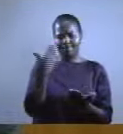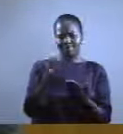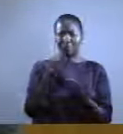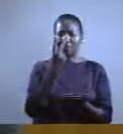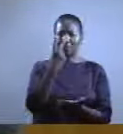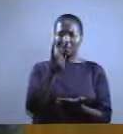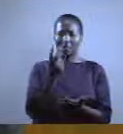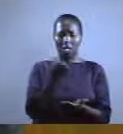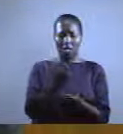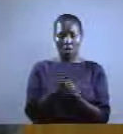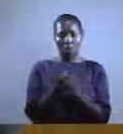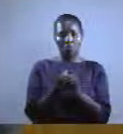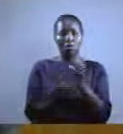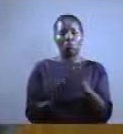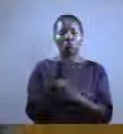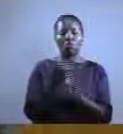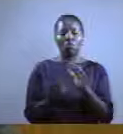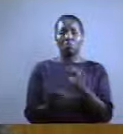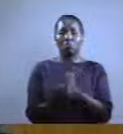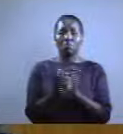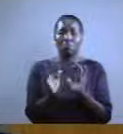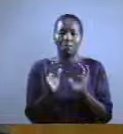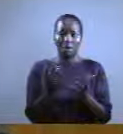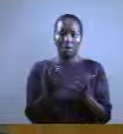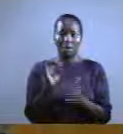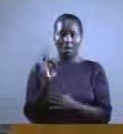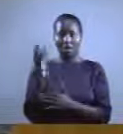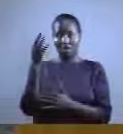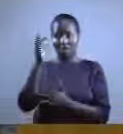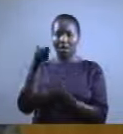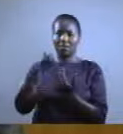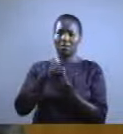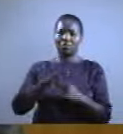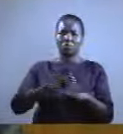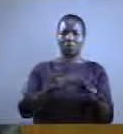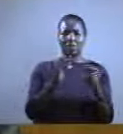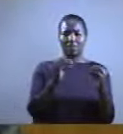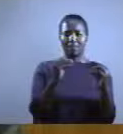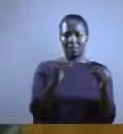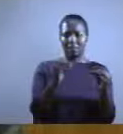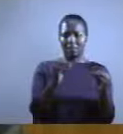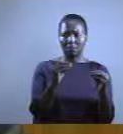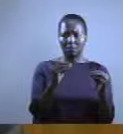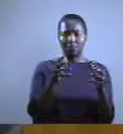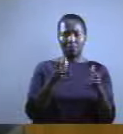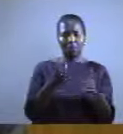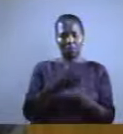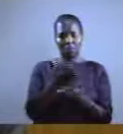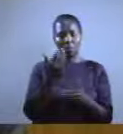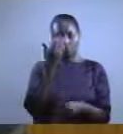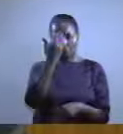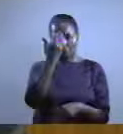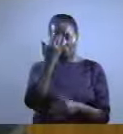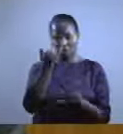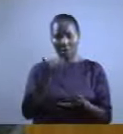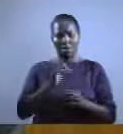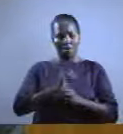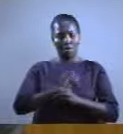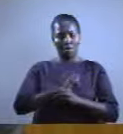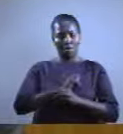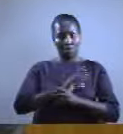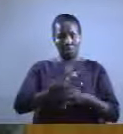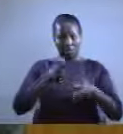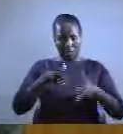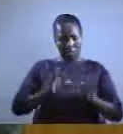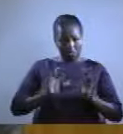indien die staat ophou inmeng in die mark. As for the Employment Tax Incentive Bill, we are of the view that it is a good start to lessen the tax